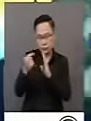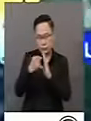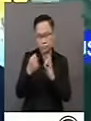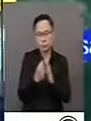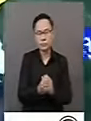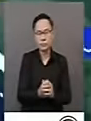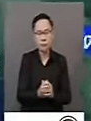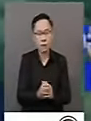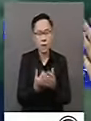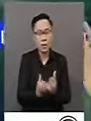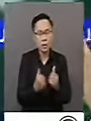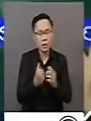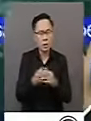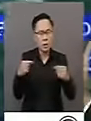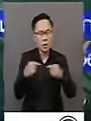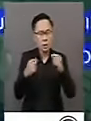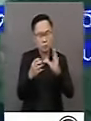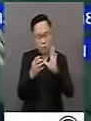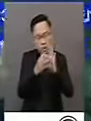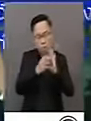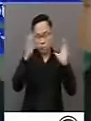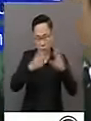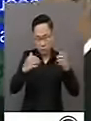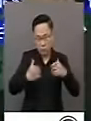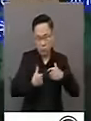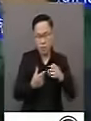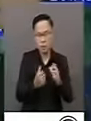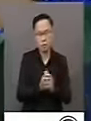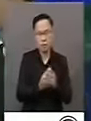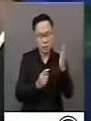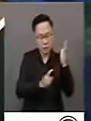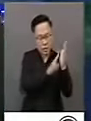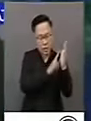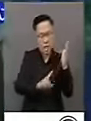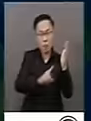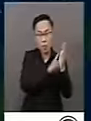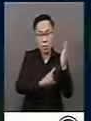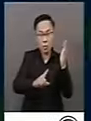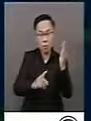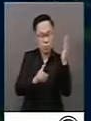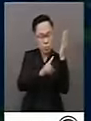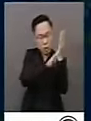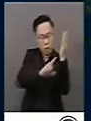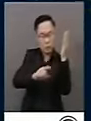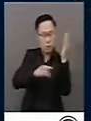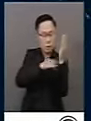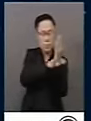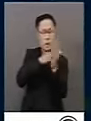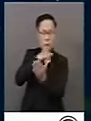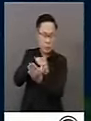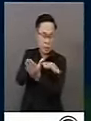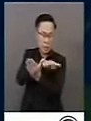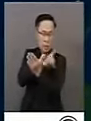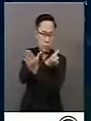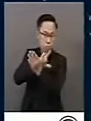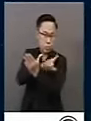ด้านภาคอีสานและบริเวณของพื้นที่ทาง้านด้านภาคกลางครับส่วนหย่อมความกดอากาศต่ำบริเวณของพื้นที่ทางด้านทะเลอันดามันนั้นนะ